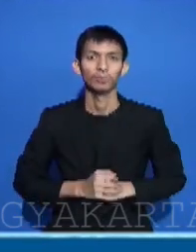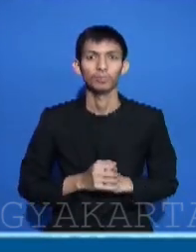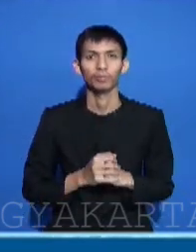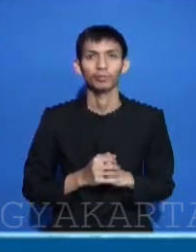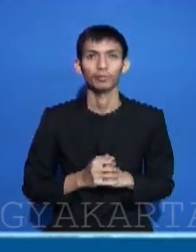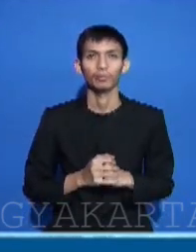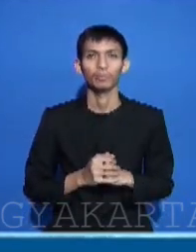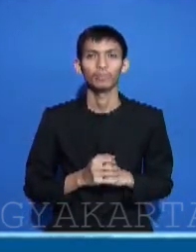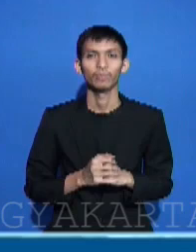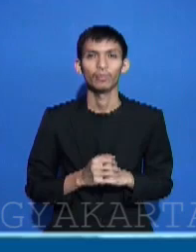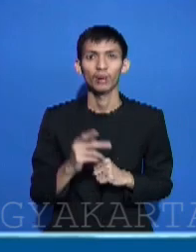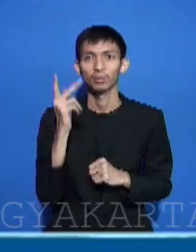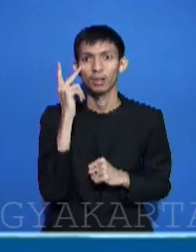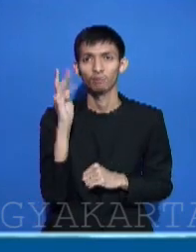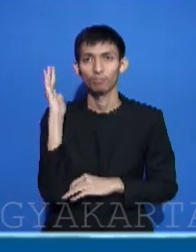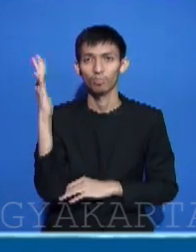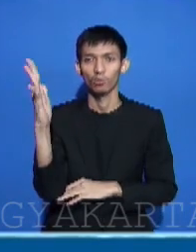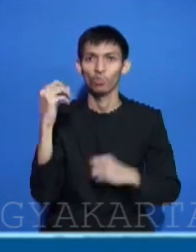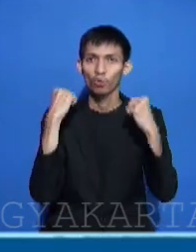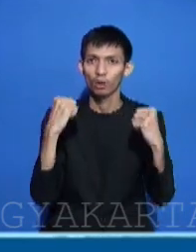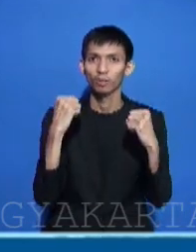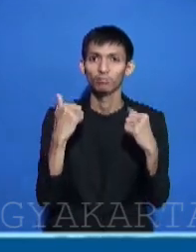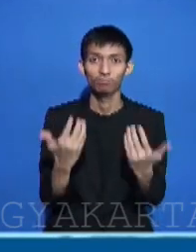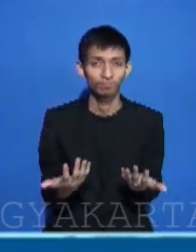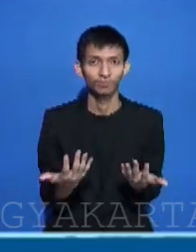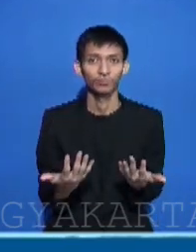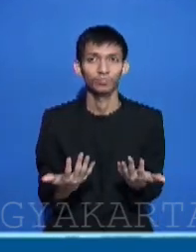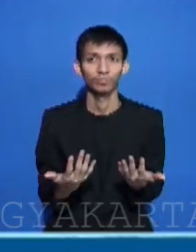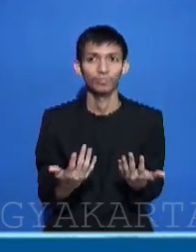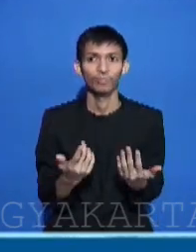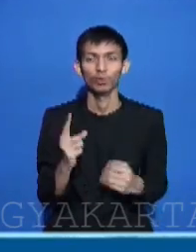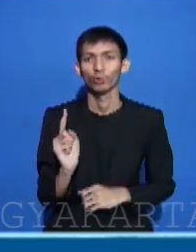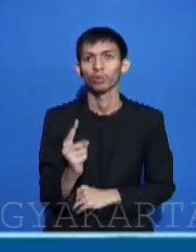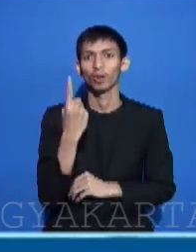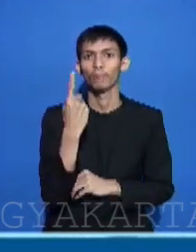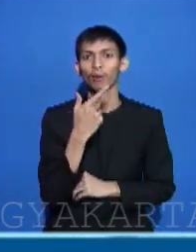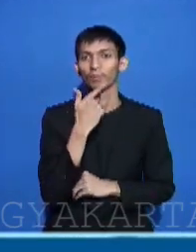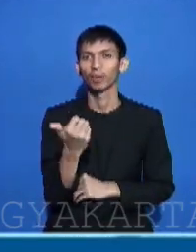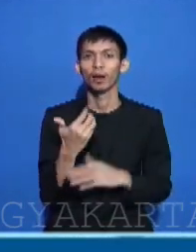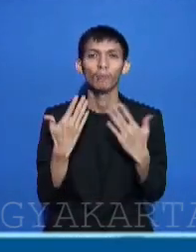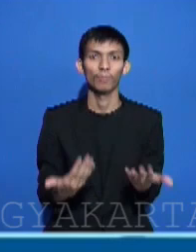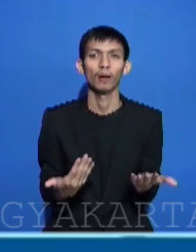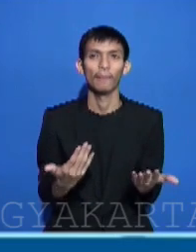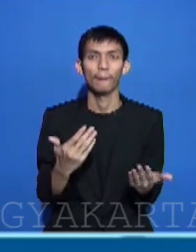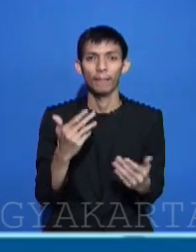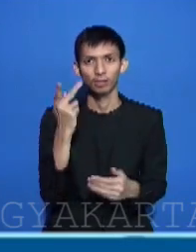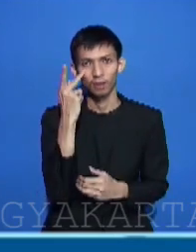tanaman supadosara selain kali saking virus bab ingkang Utami ingkang katindakaninggi namun